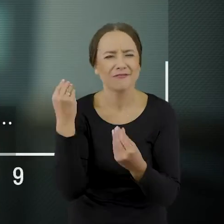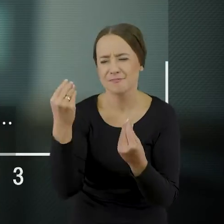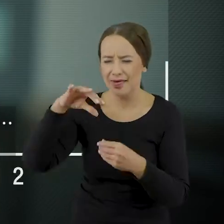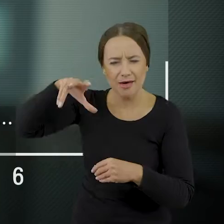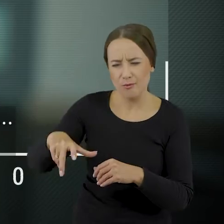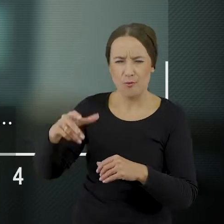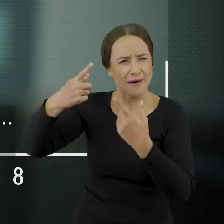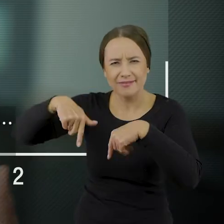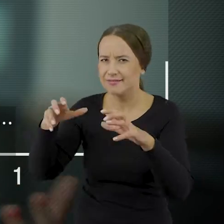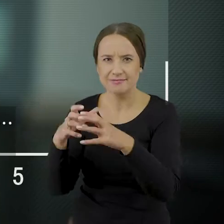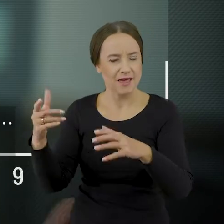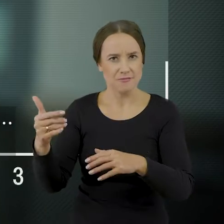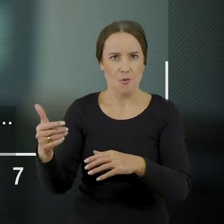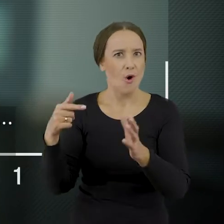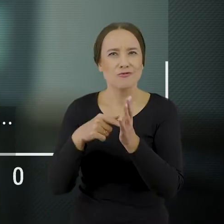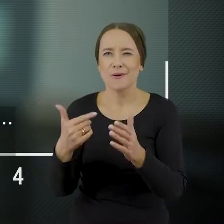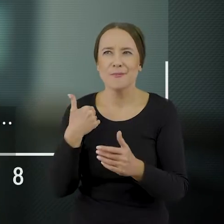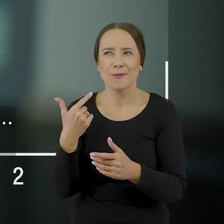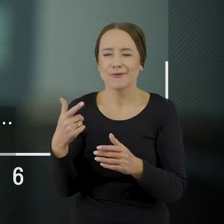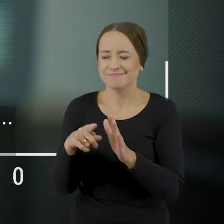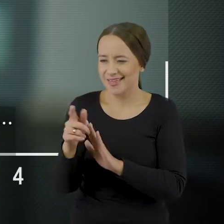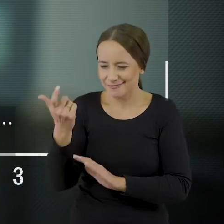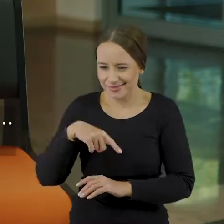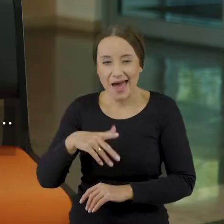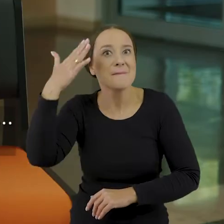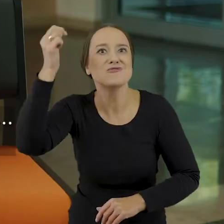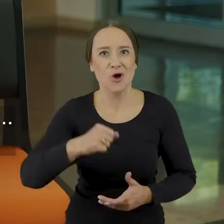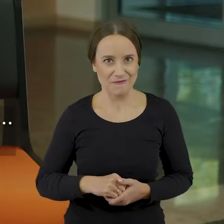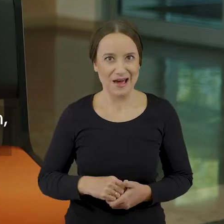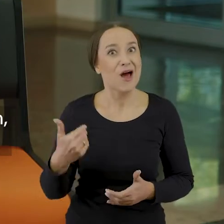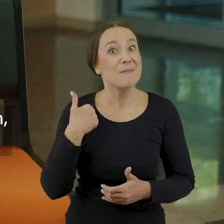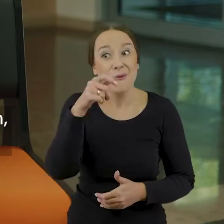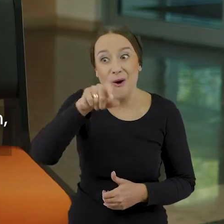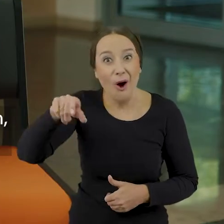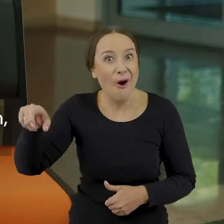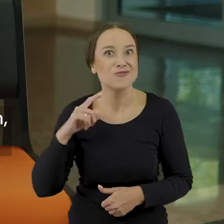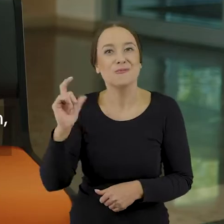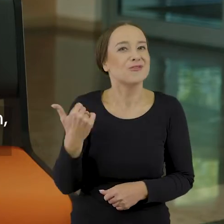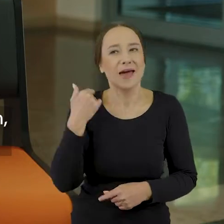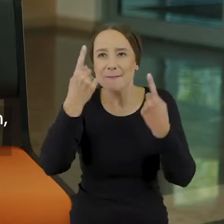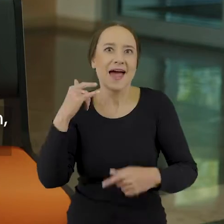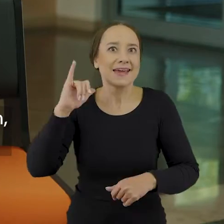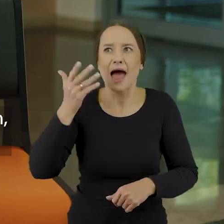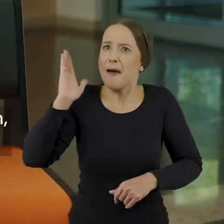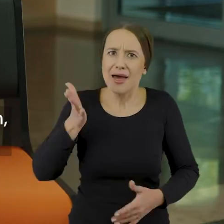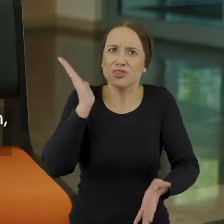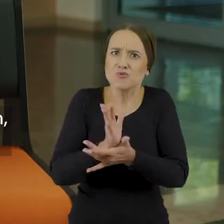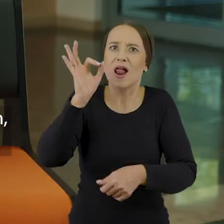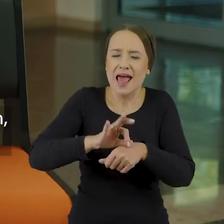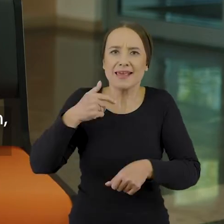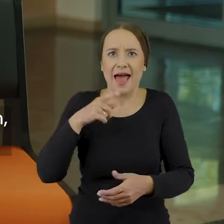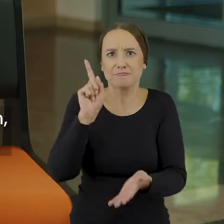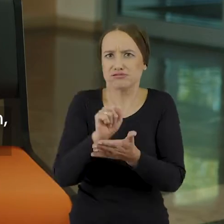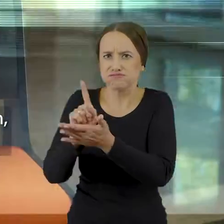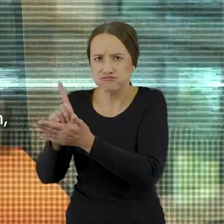niesamowity zespół który w ogóle był dla mnie takim to byli mistrzowie to były osoby które ja myślałam no jak będę już w końcu tym